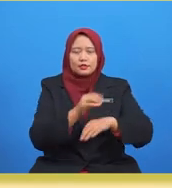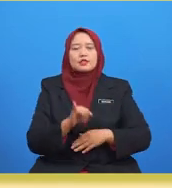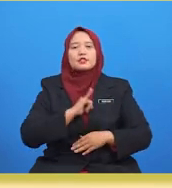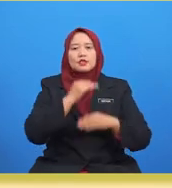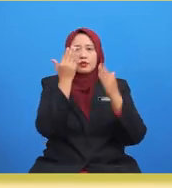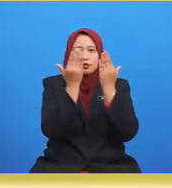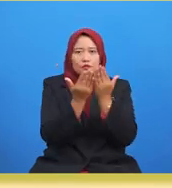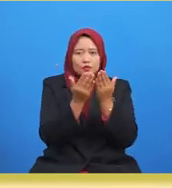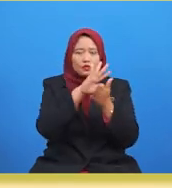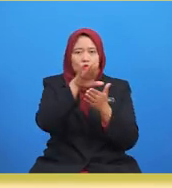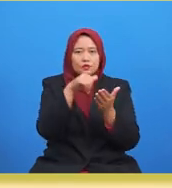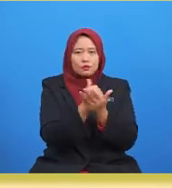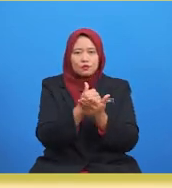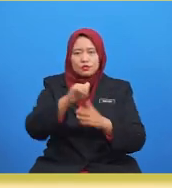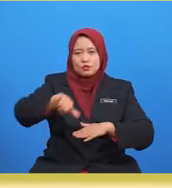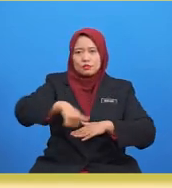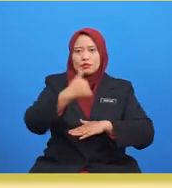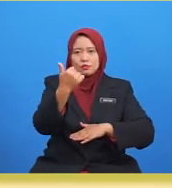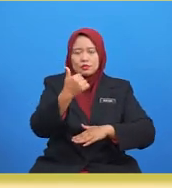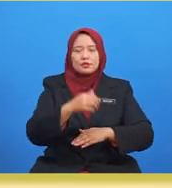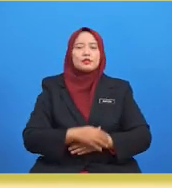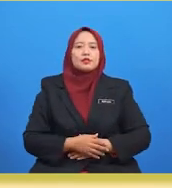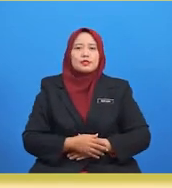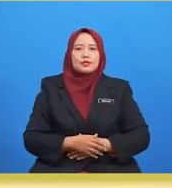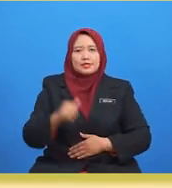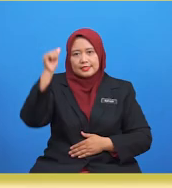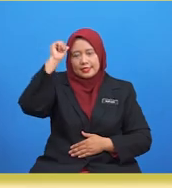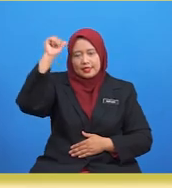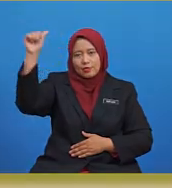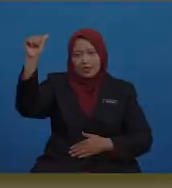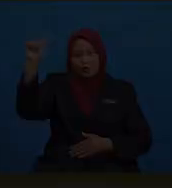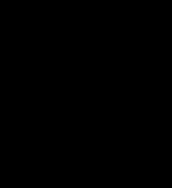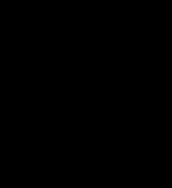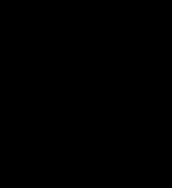semoga semua murid menjadi murid yang cemerlang. Terima kasih dan Assalamualaikum.